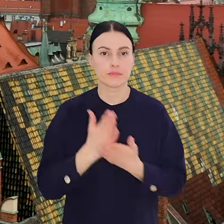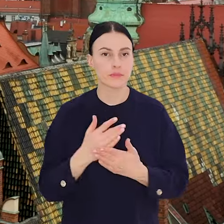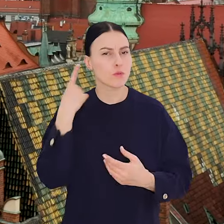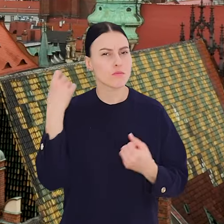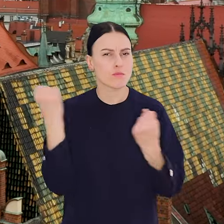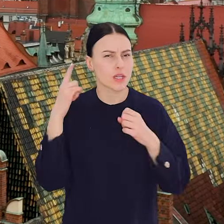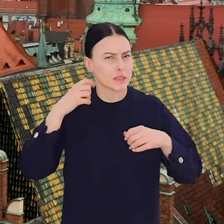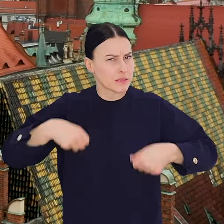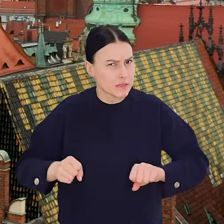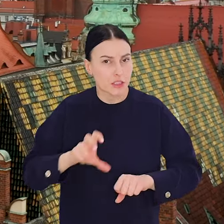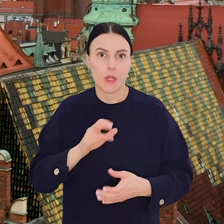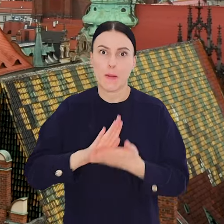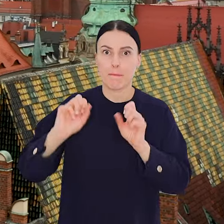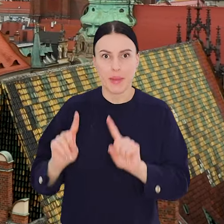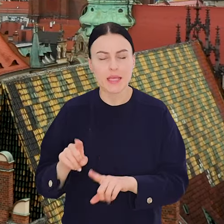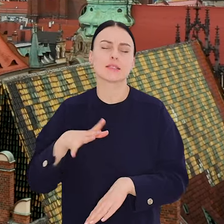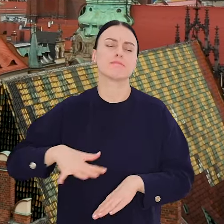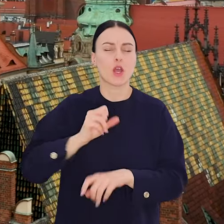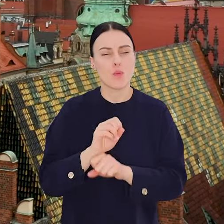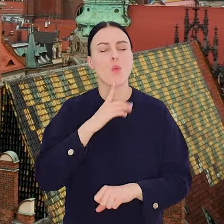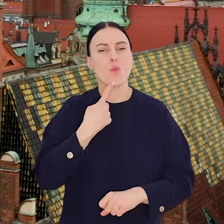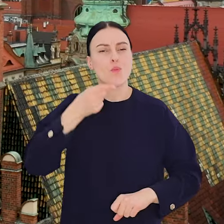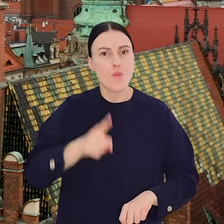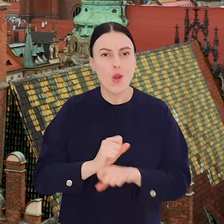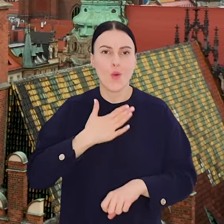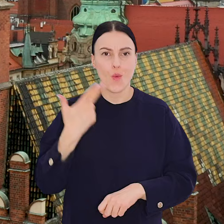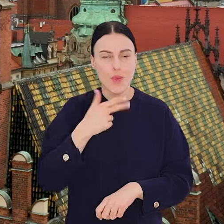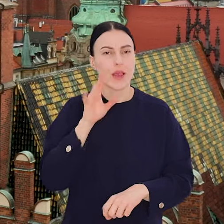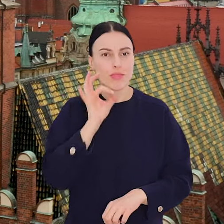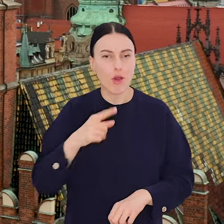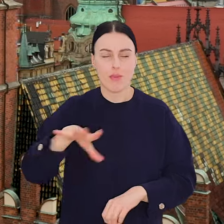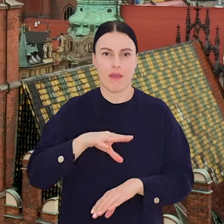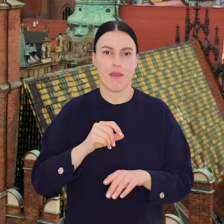Z ryczącym silnikiem czy bez polecamy spędzić weekend aktywnie na dwóch